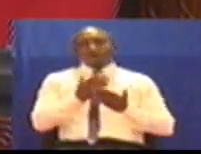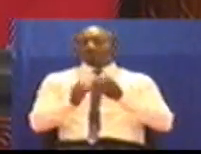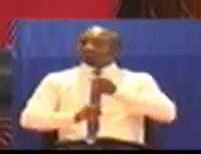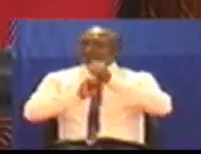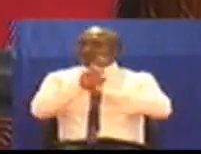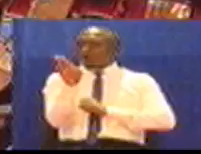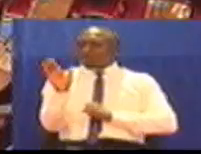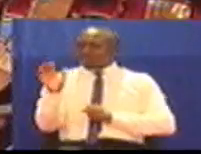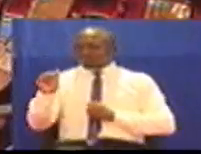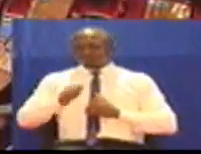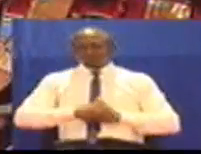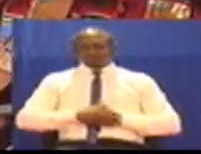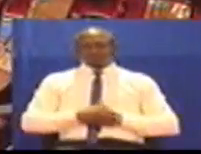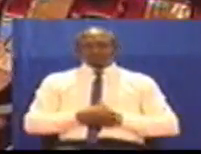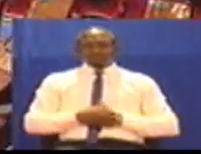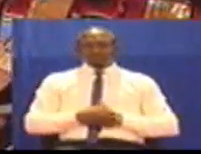hoja.